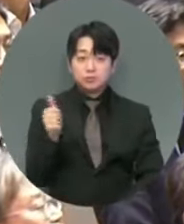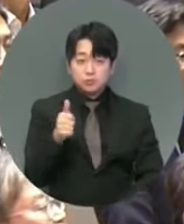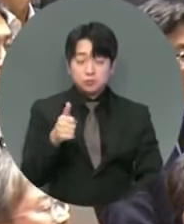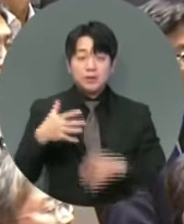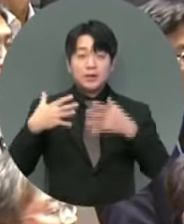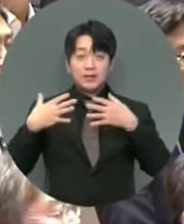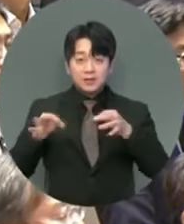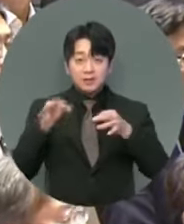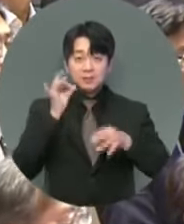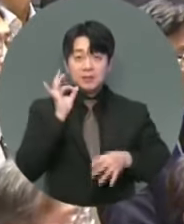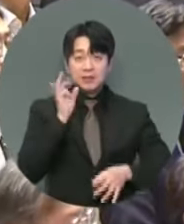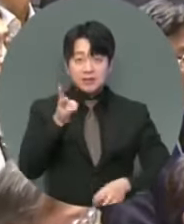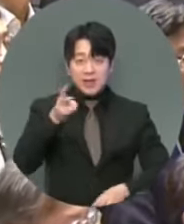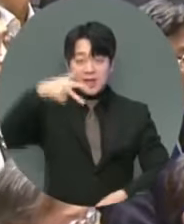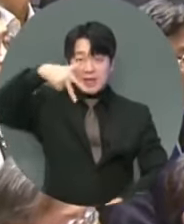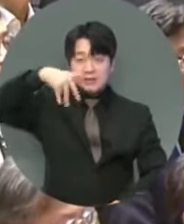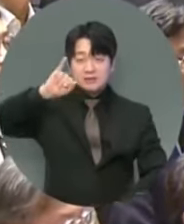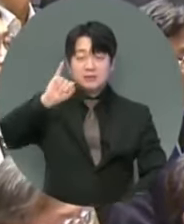김예지 의원,